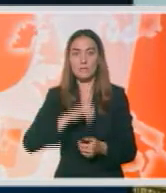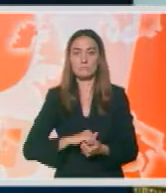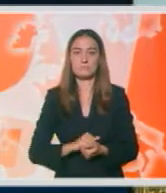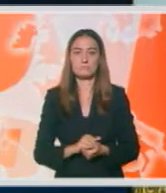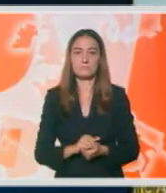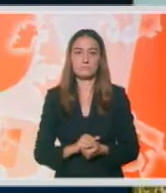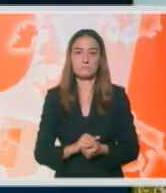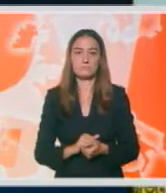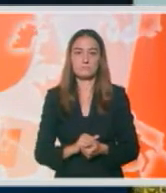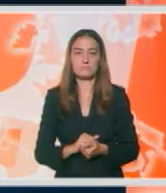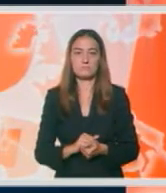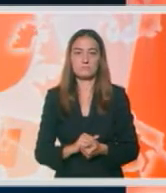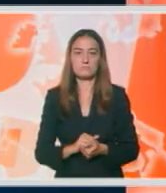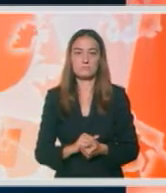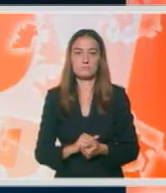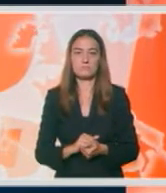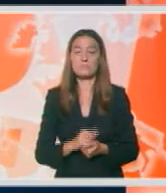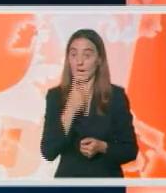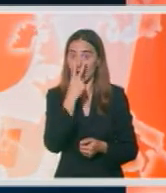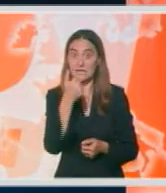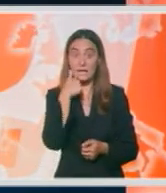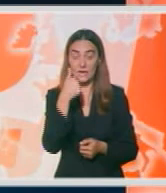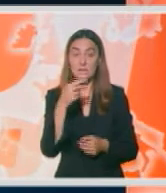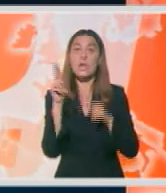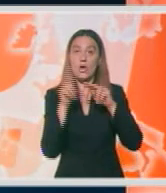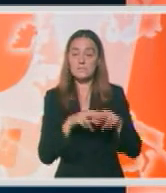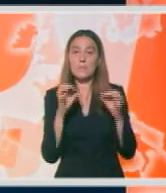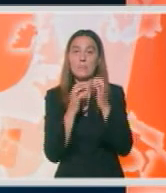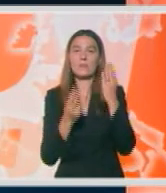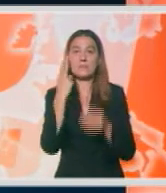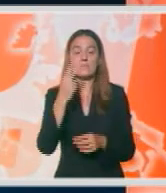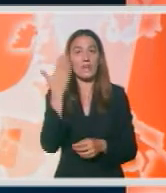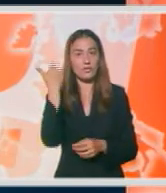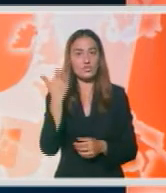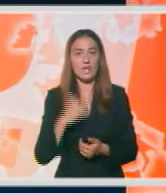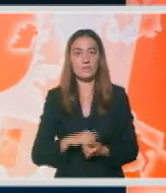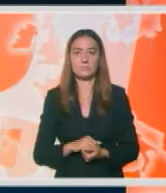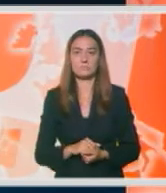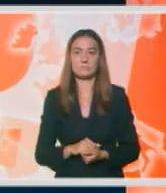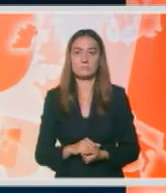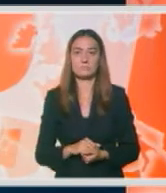Gledali ste vesti, ostanite uz B92. Doviđenja.